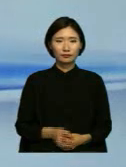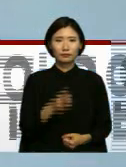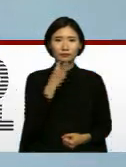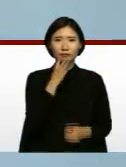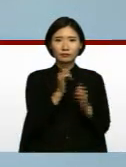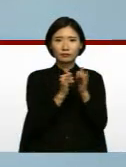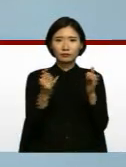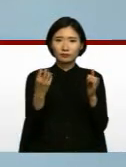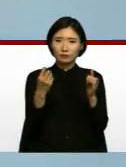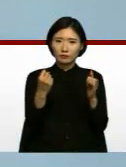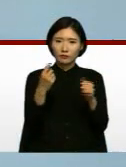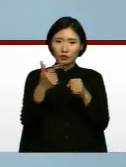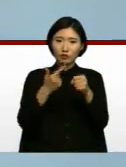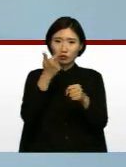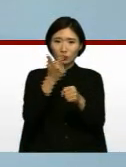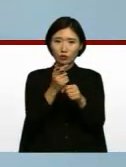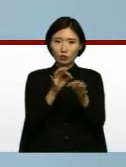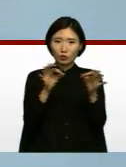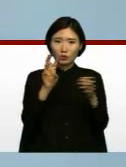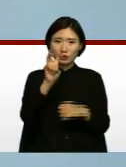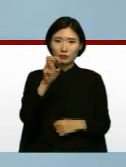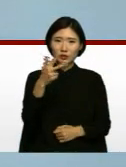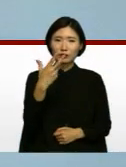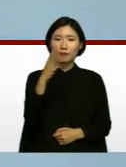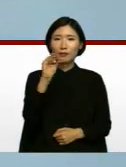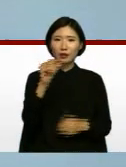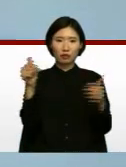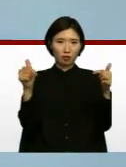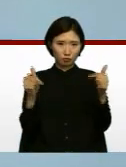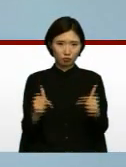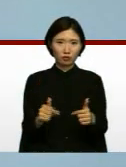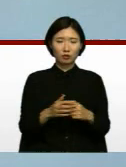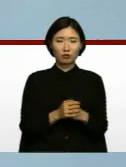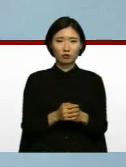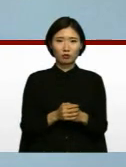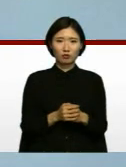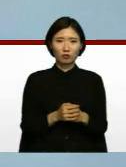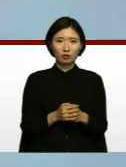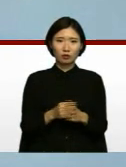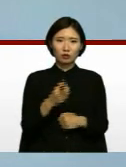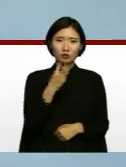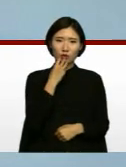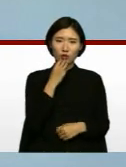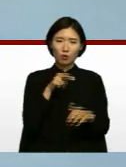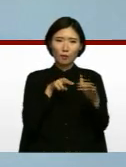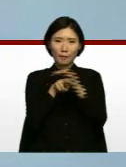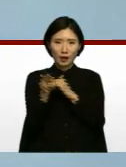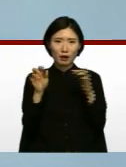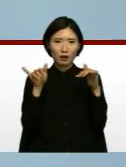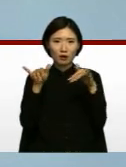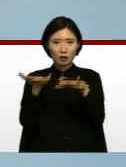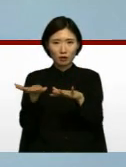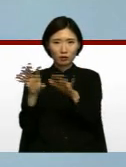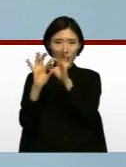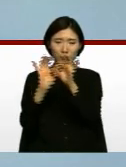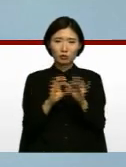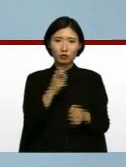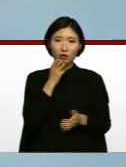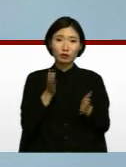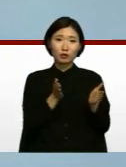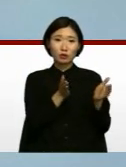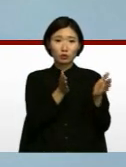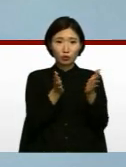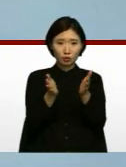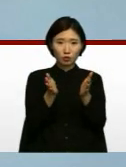서울의 인구가 지난 6년간 37만 명이 줄었습니다 탈의 서울 현상이 계속되면서 경기도 인구 증가가